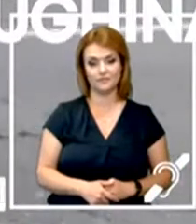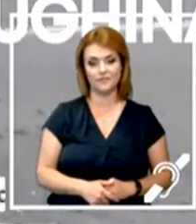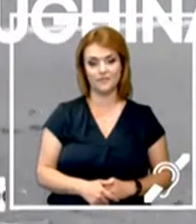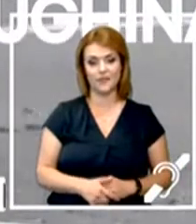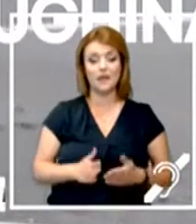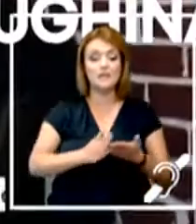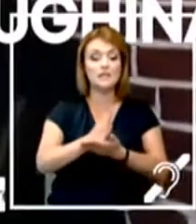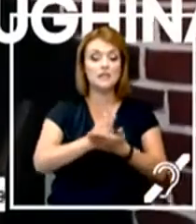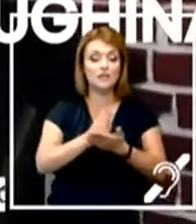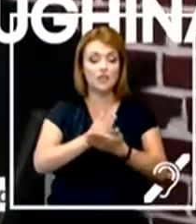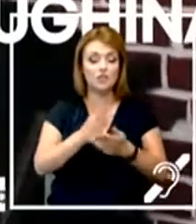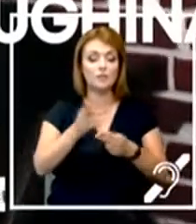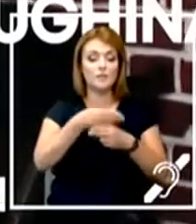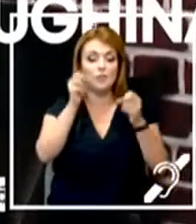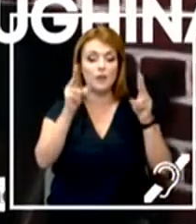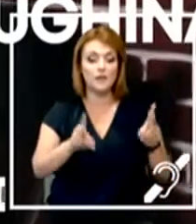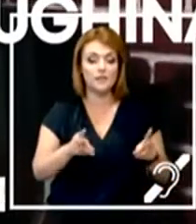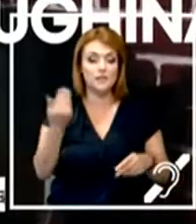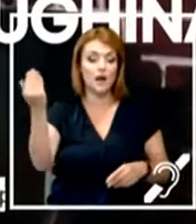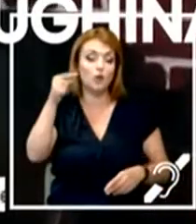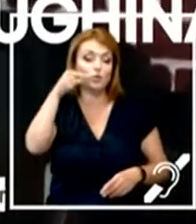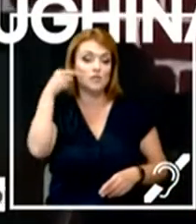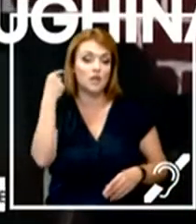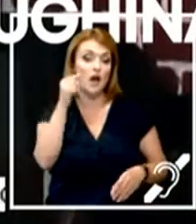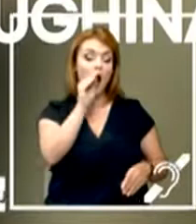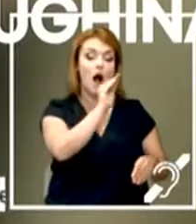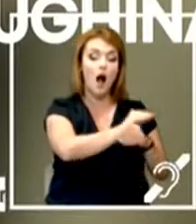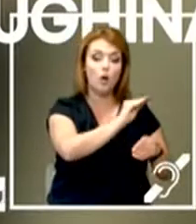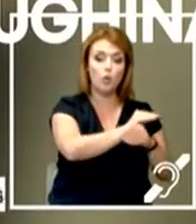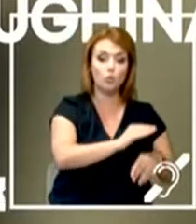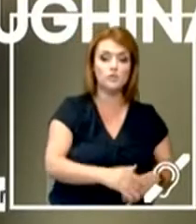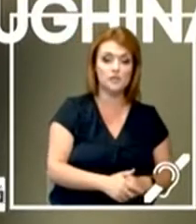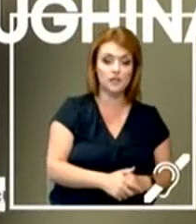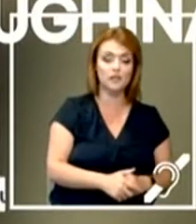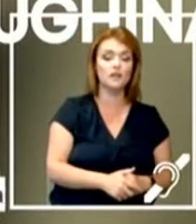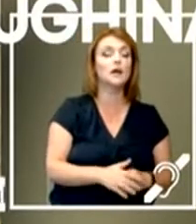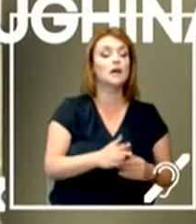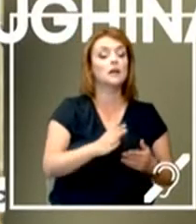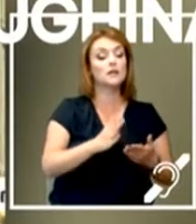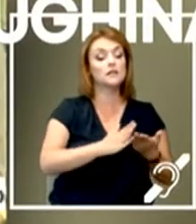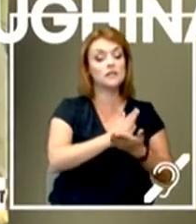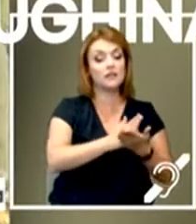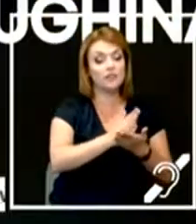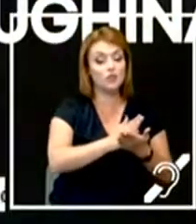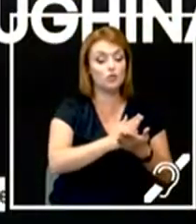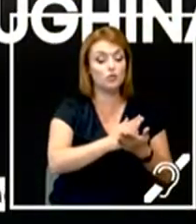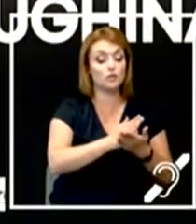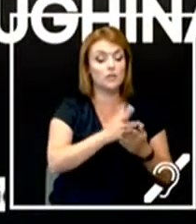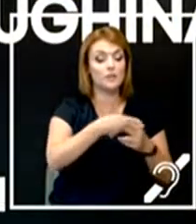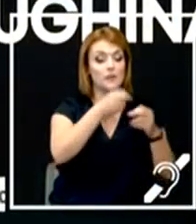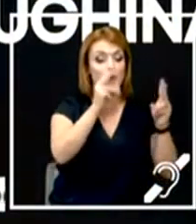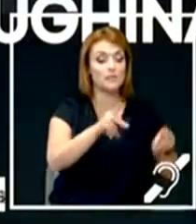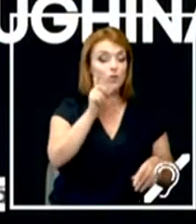Serviciul Federal de Securitate din Rusia acuză serviciile speciale ucrainene de asasinarea Dariei Dugina, fiica ultranaționalistului